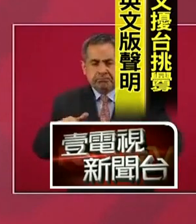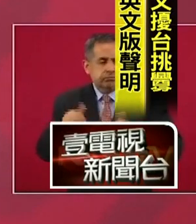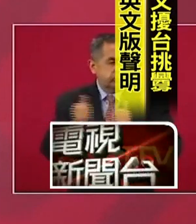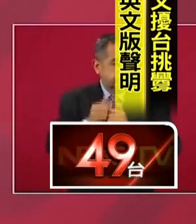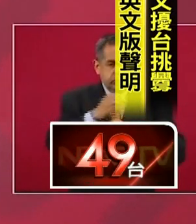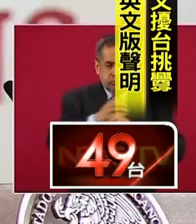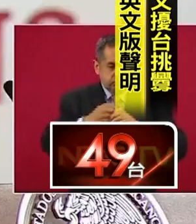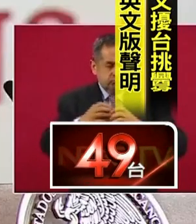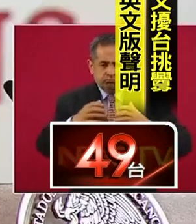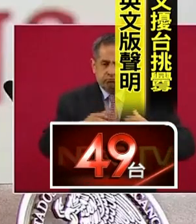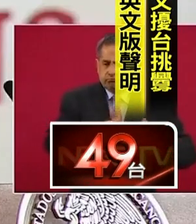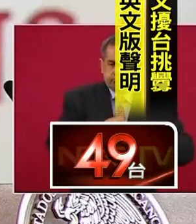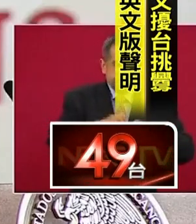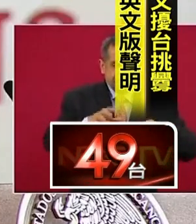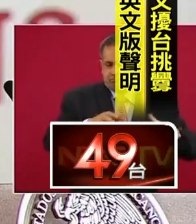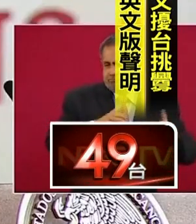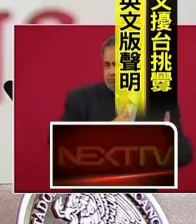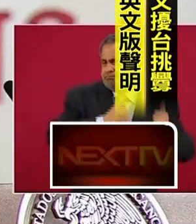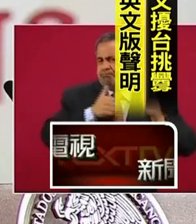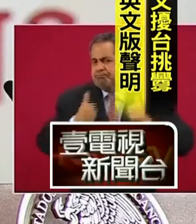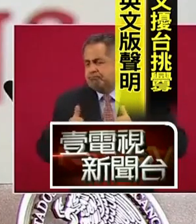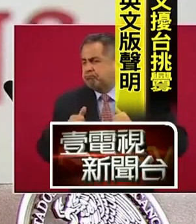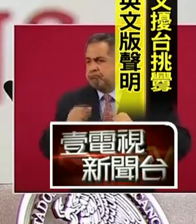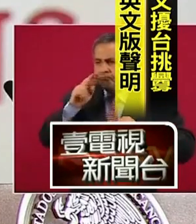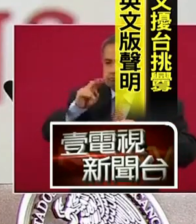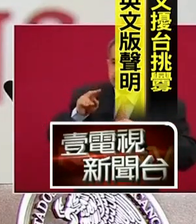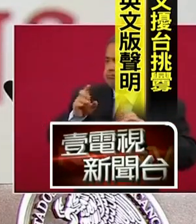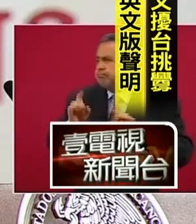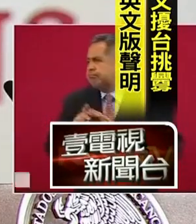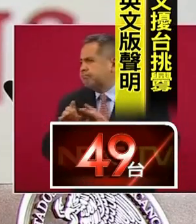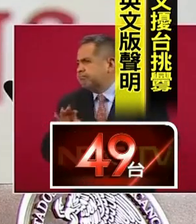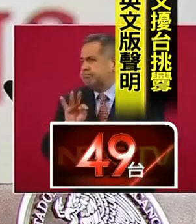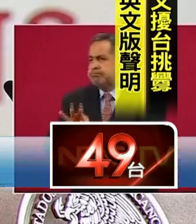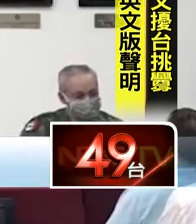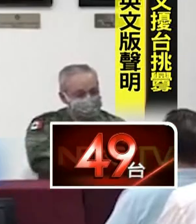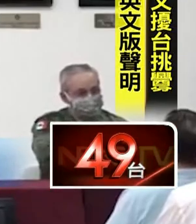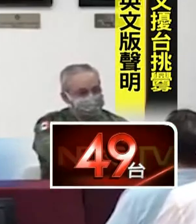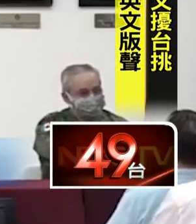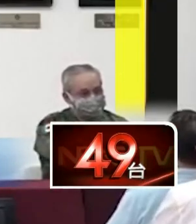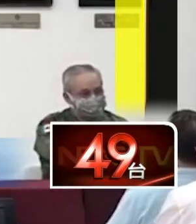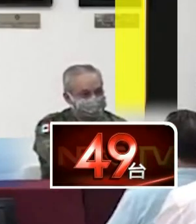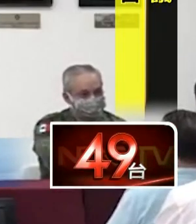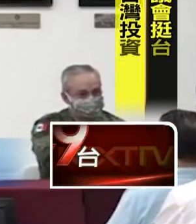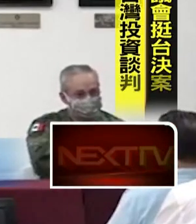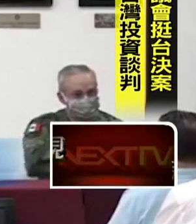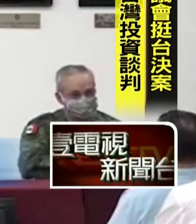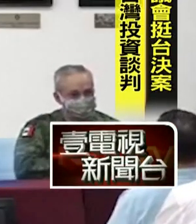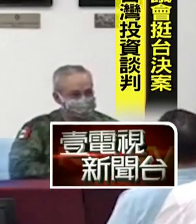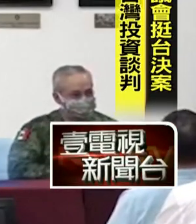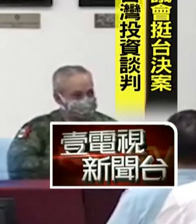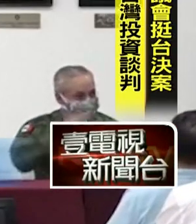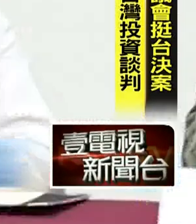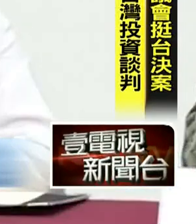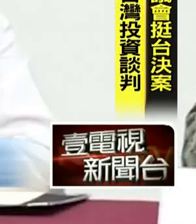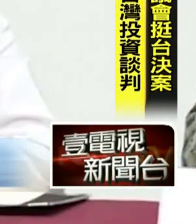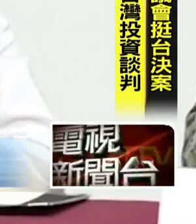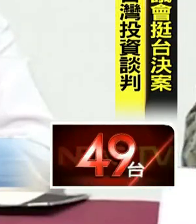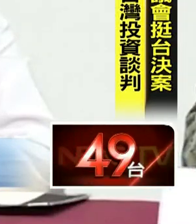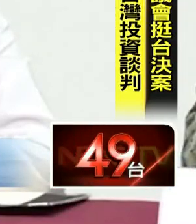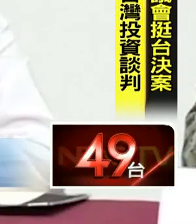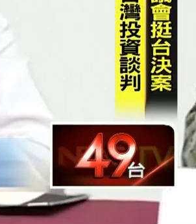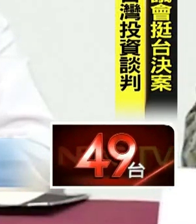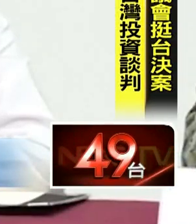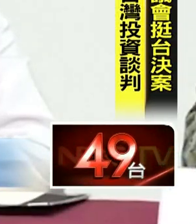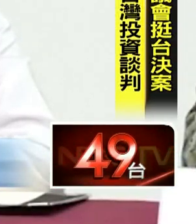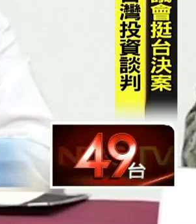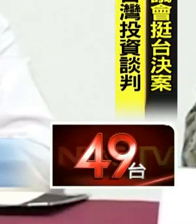los equipos necesarios para proteger a la población. 当局紧急派驻国军人员加强防灾戒备，